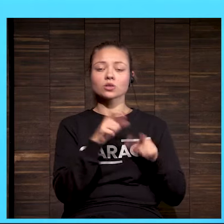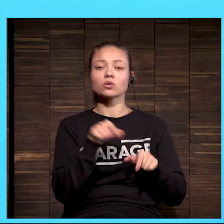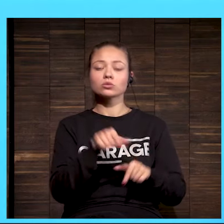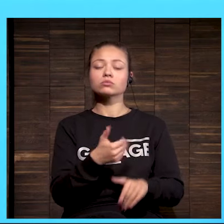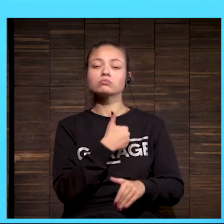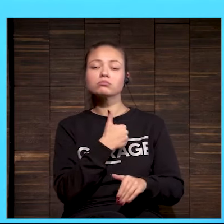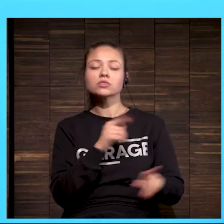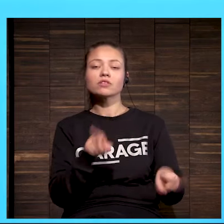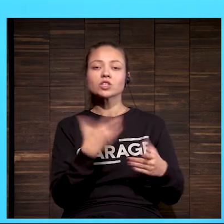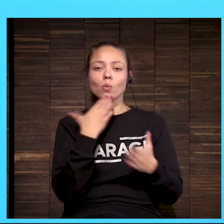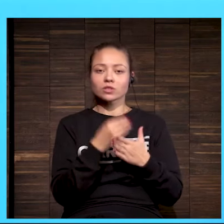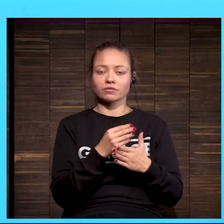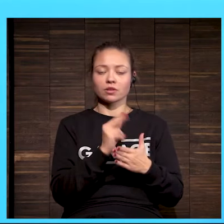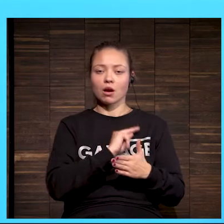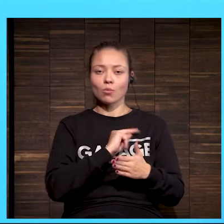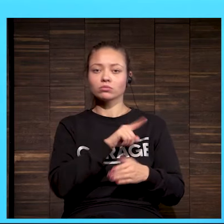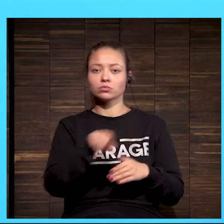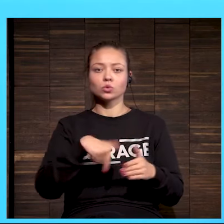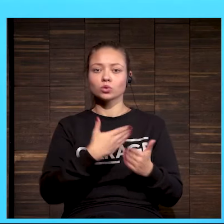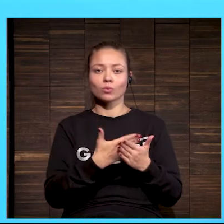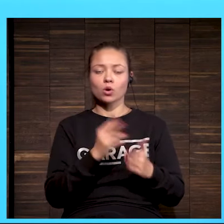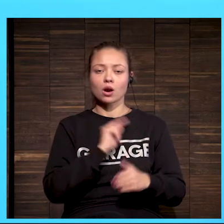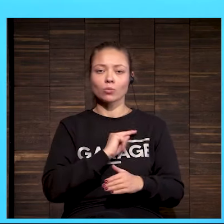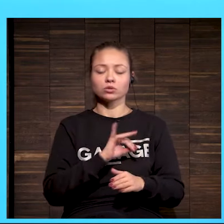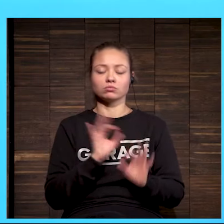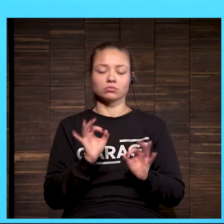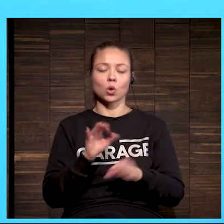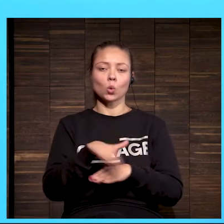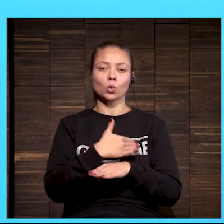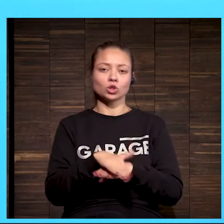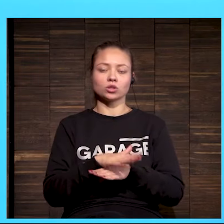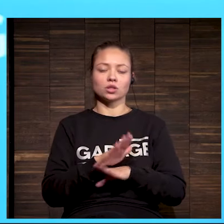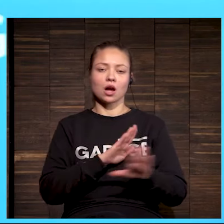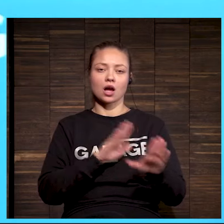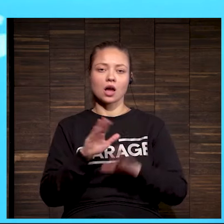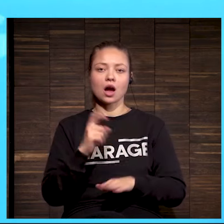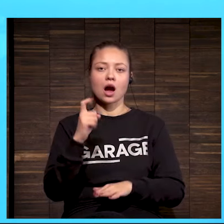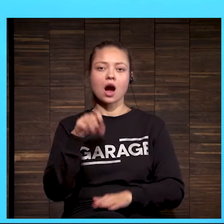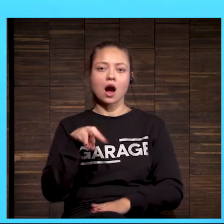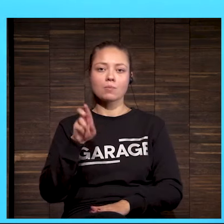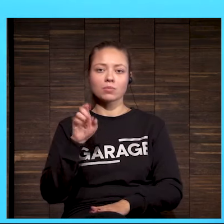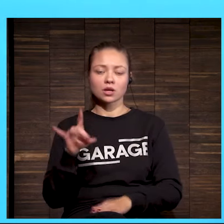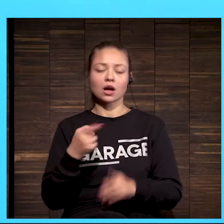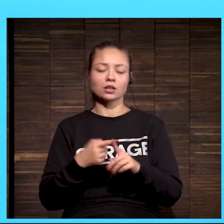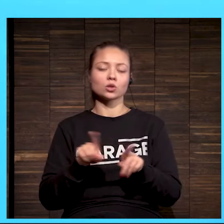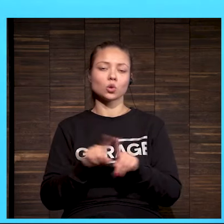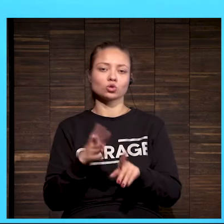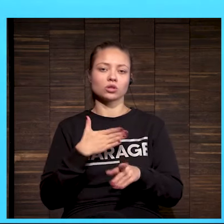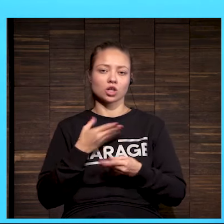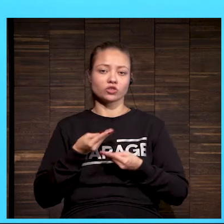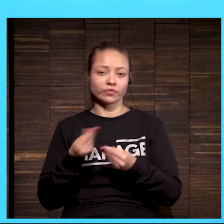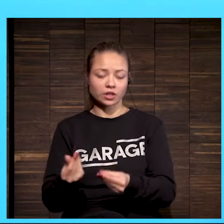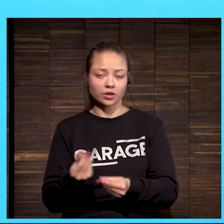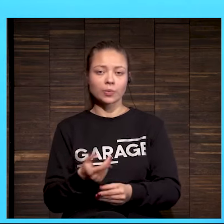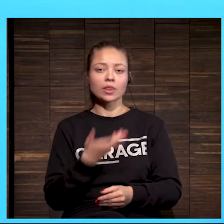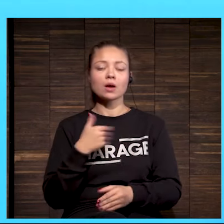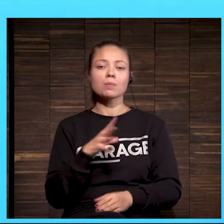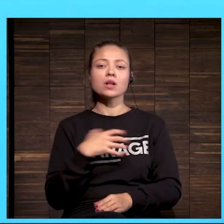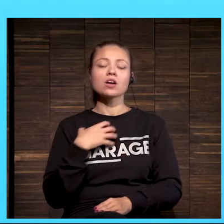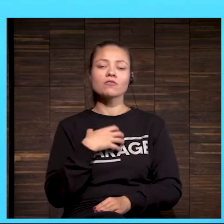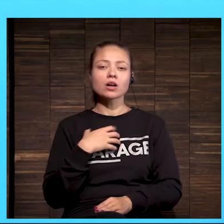хотел создавать собственный работа они до сих пор работают разумеется у личная галерея humber это тоже наше влияние нам было важно